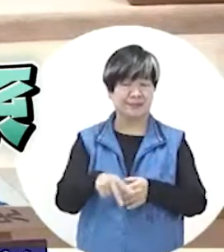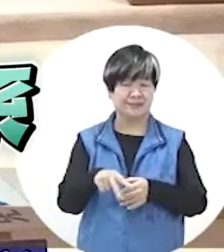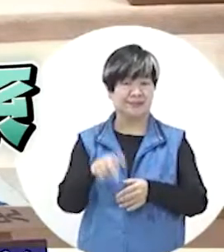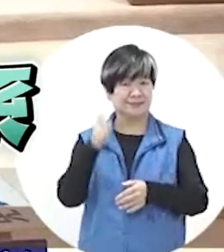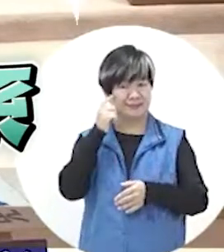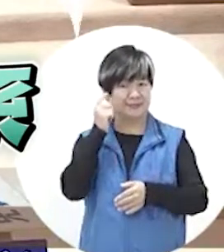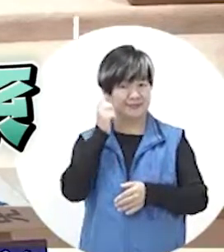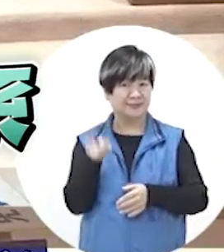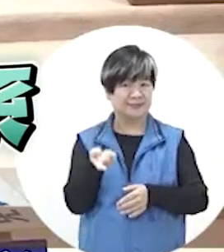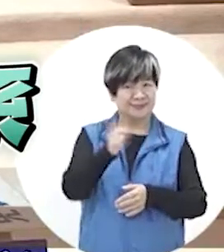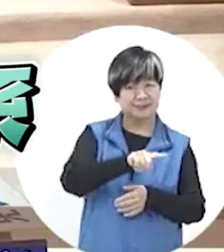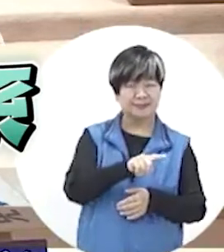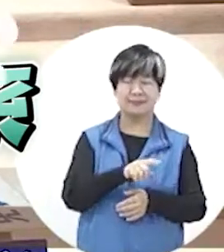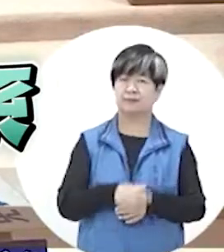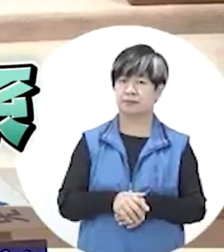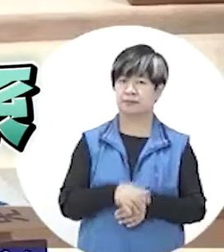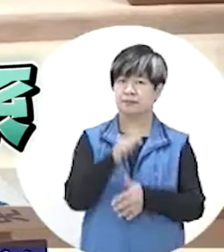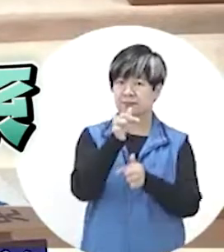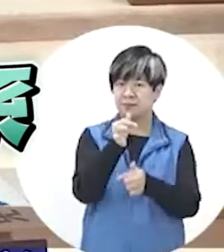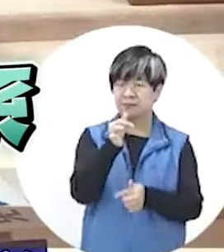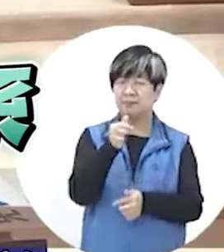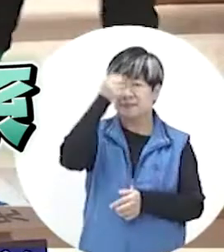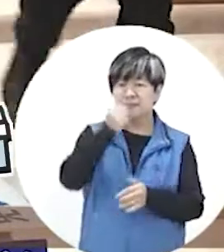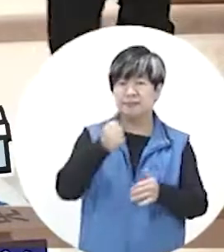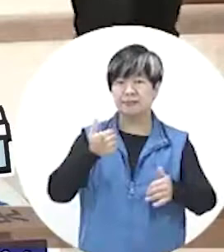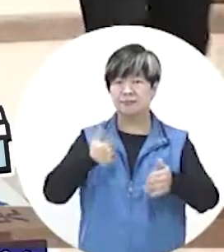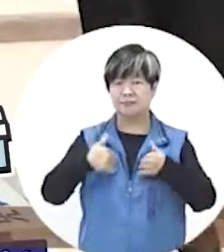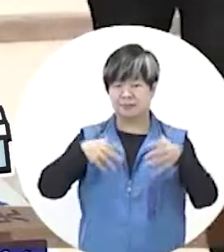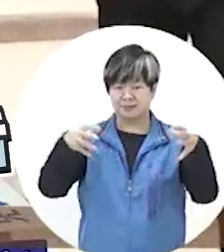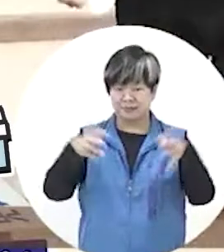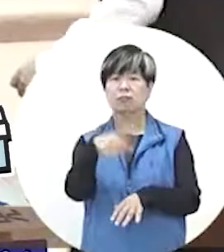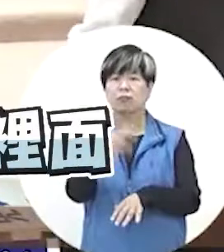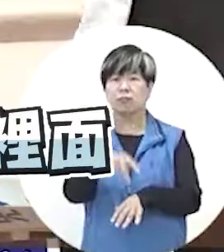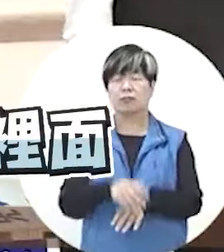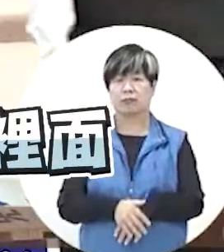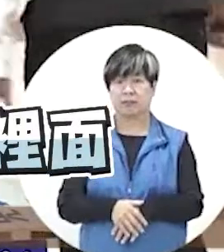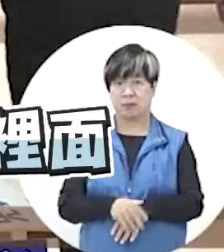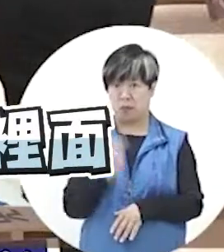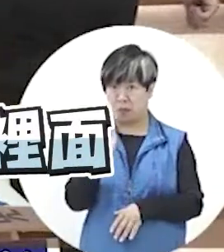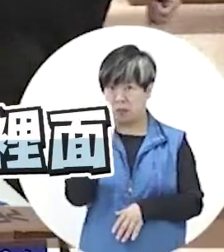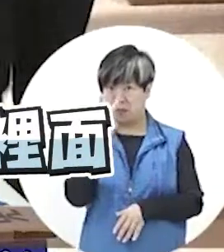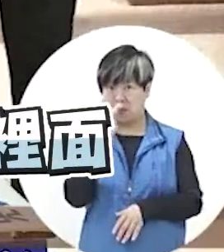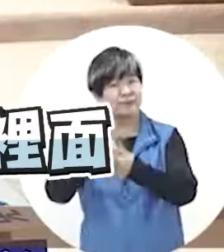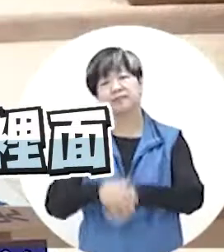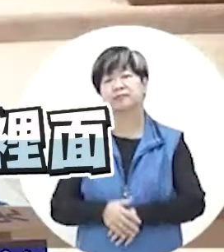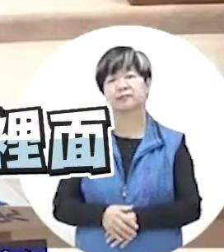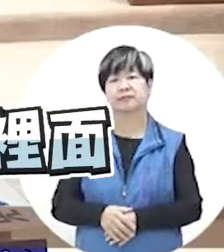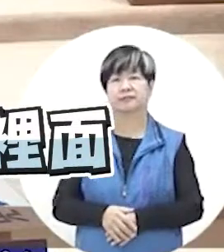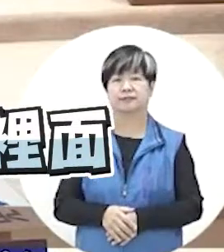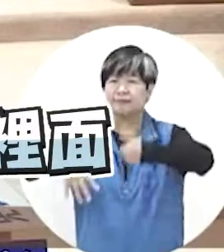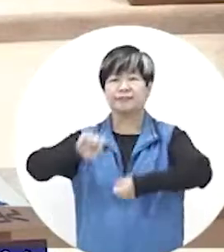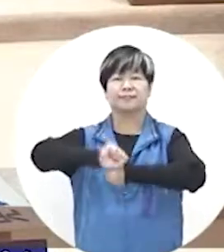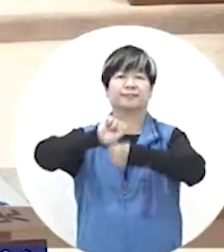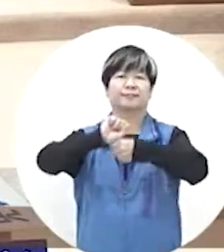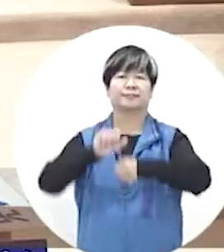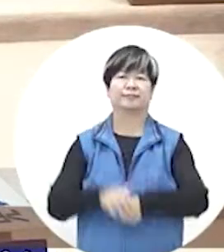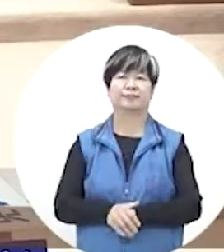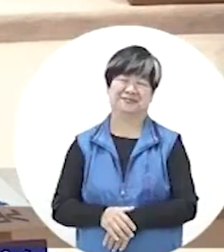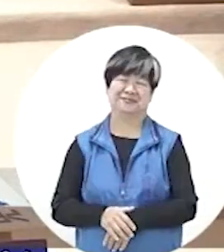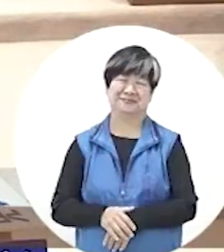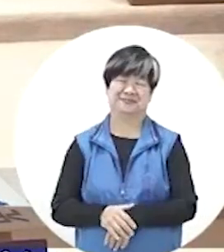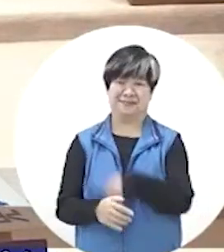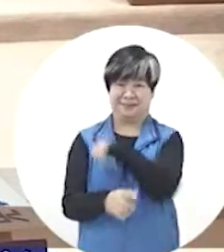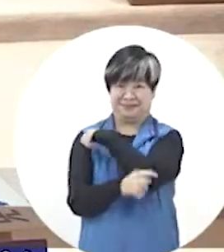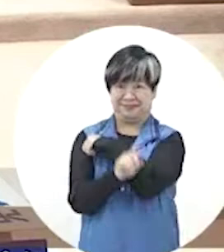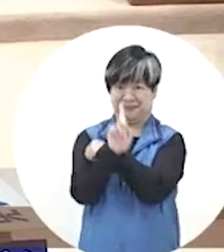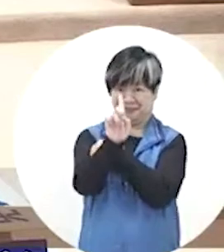到我们既有的比较完整的银发俱乐部的体系，如果我们空间够的话，或者是引导到其他的一些系统里面，促进终身学习的